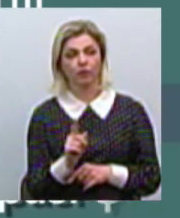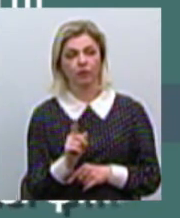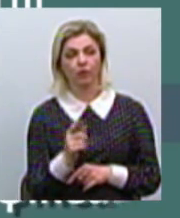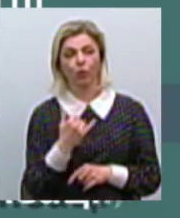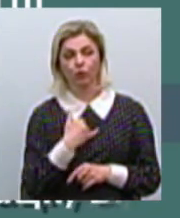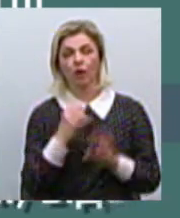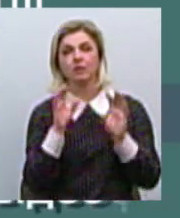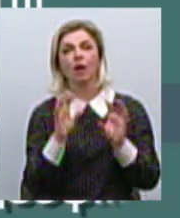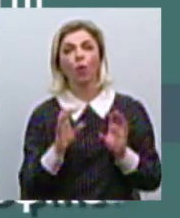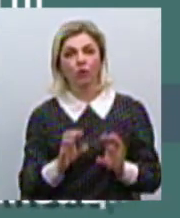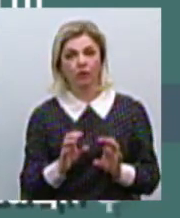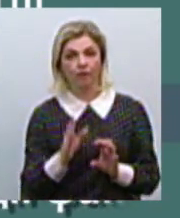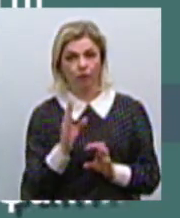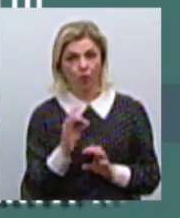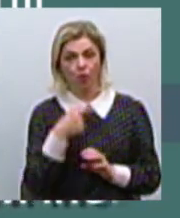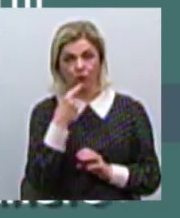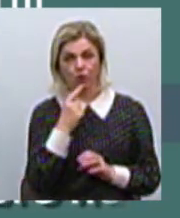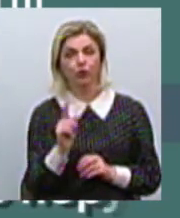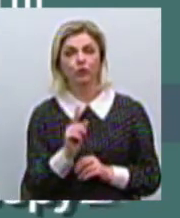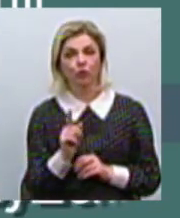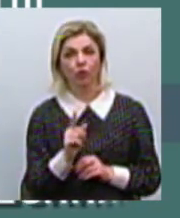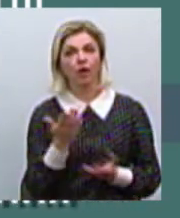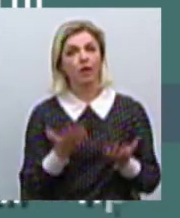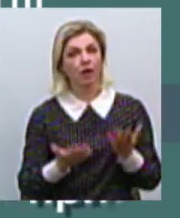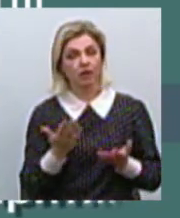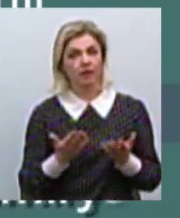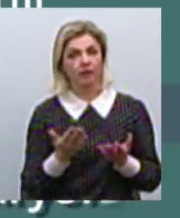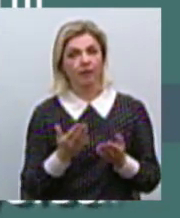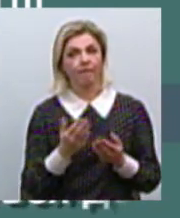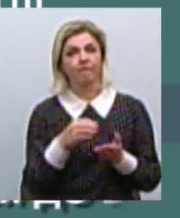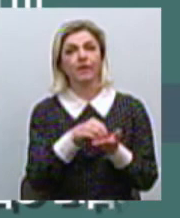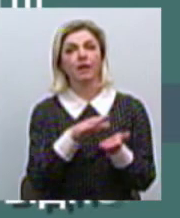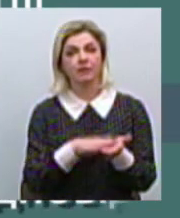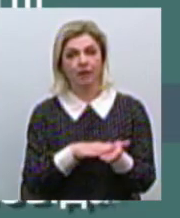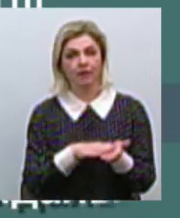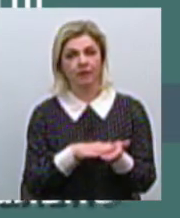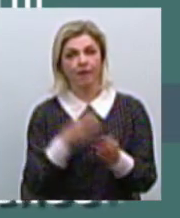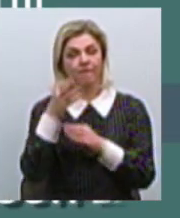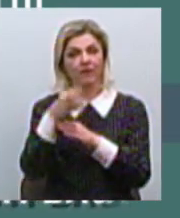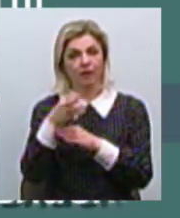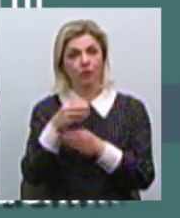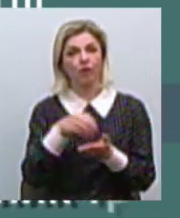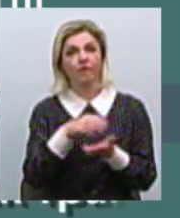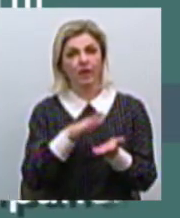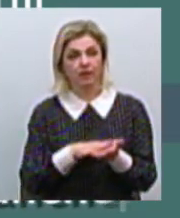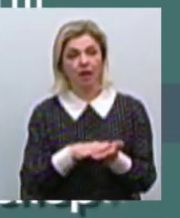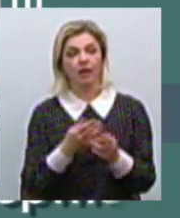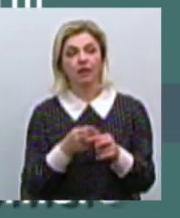законодавство говорить? Про те, що у разі фіксації, відеофіксації автоматичної дорожнього